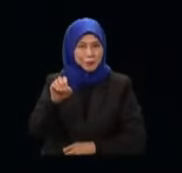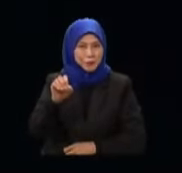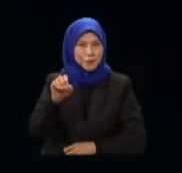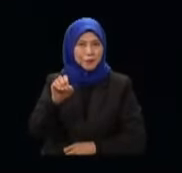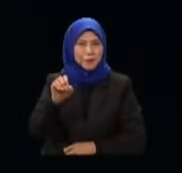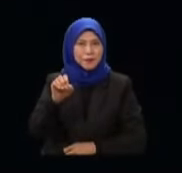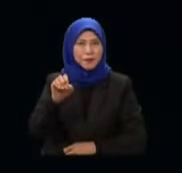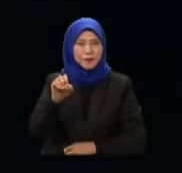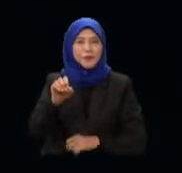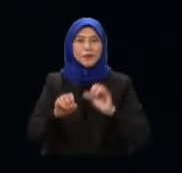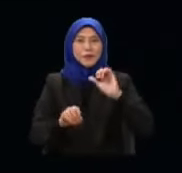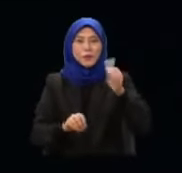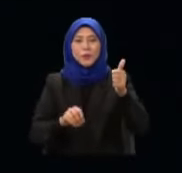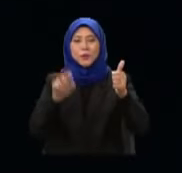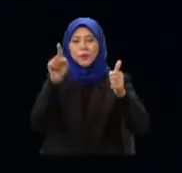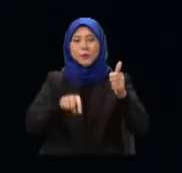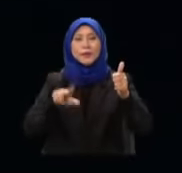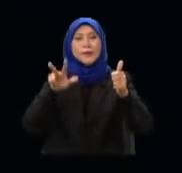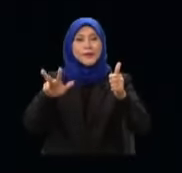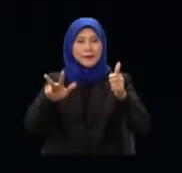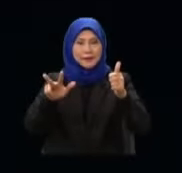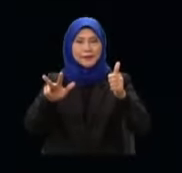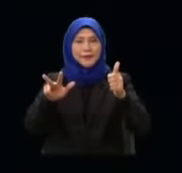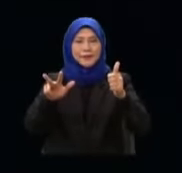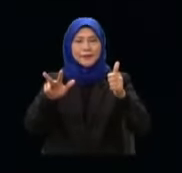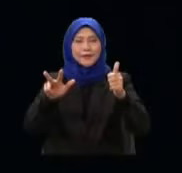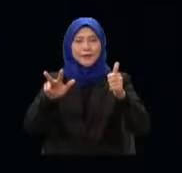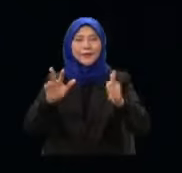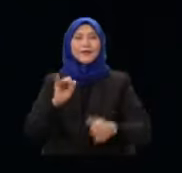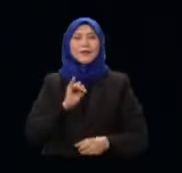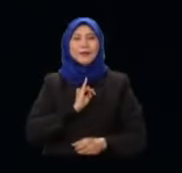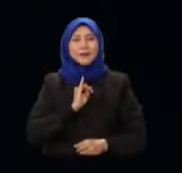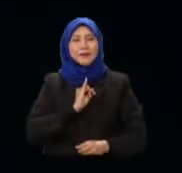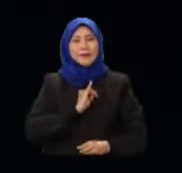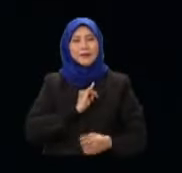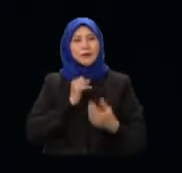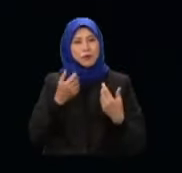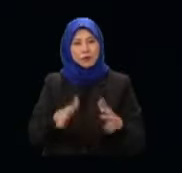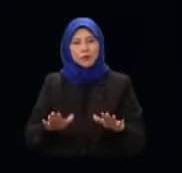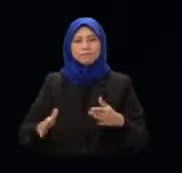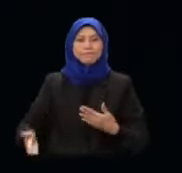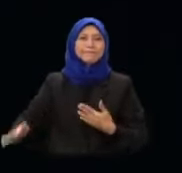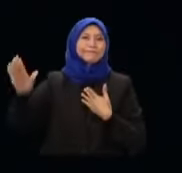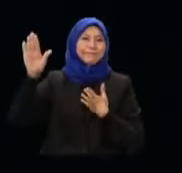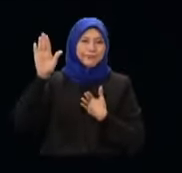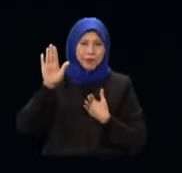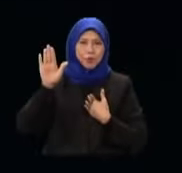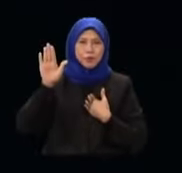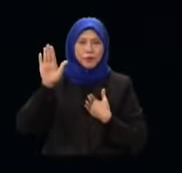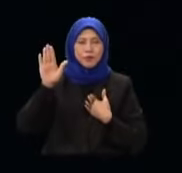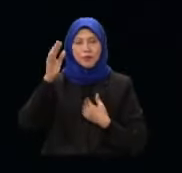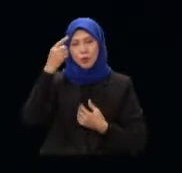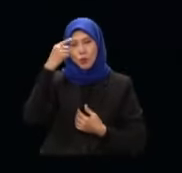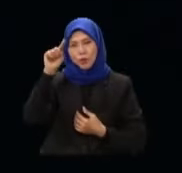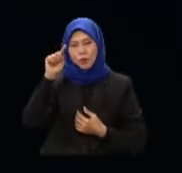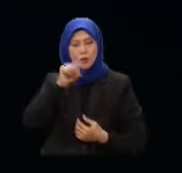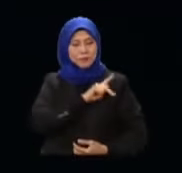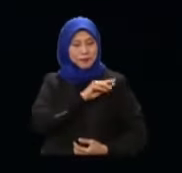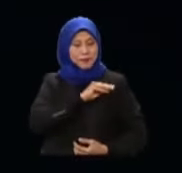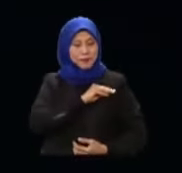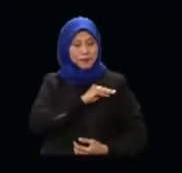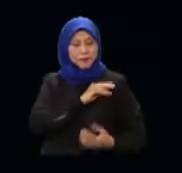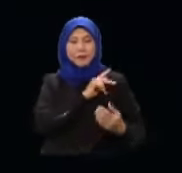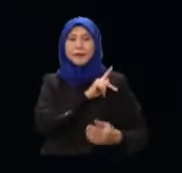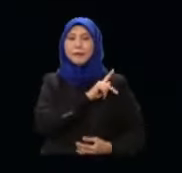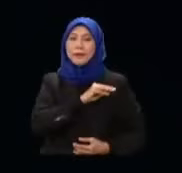2020-2024 D10 macam lalu wes ayo telah punah mengangkat sumpah sebagai Menteri akamjan perpaduan